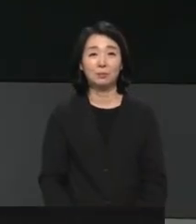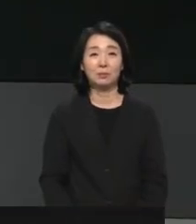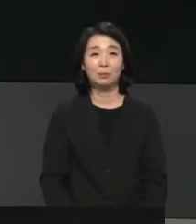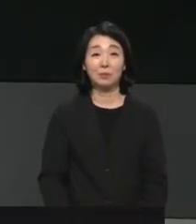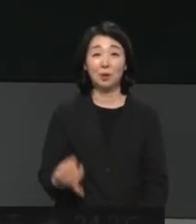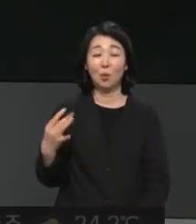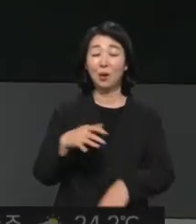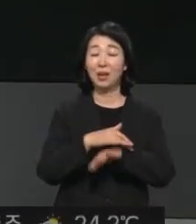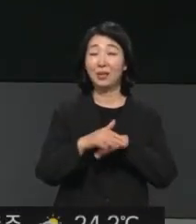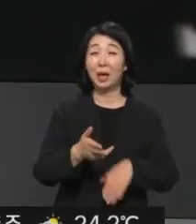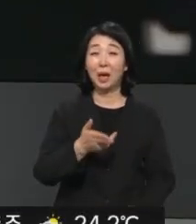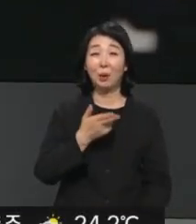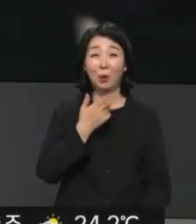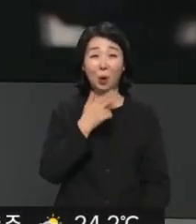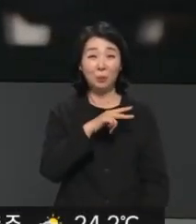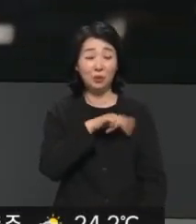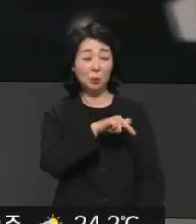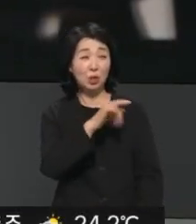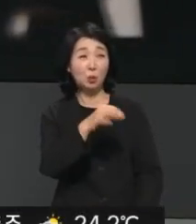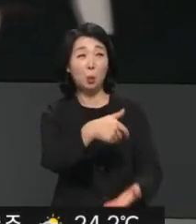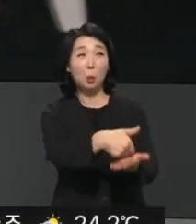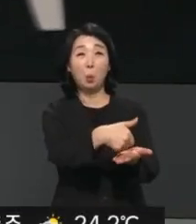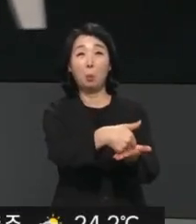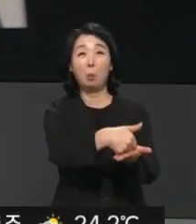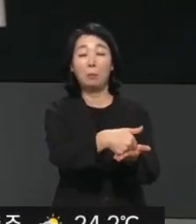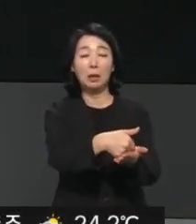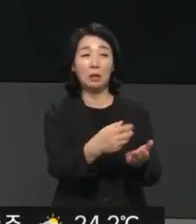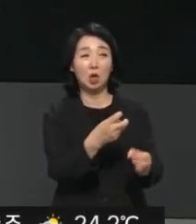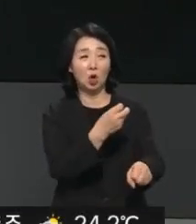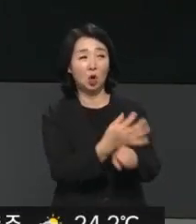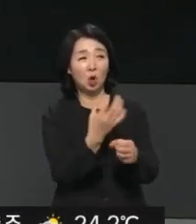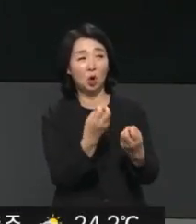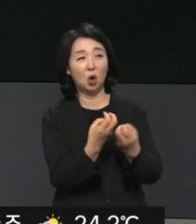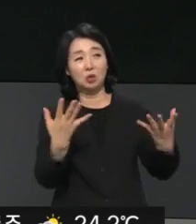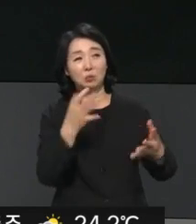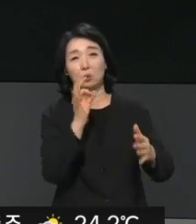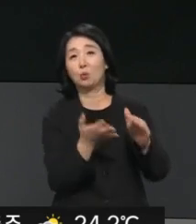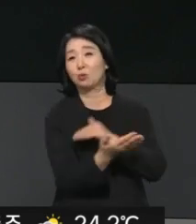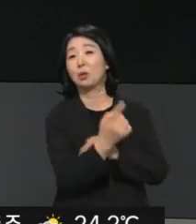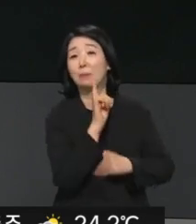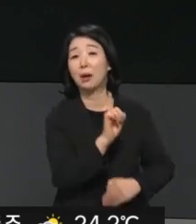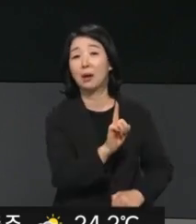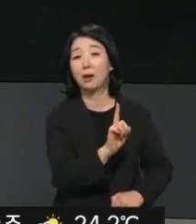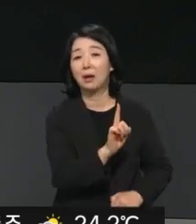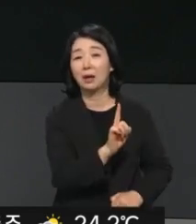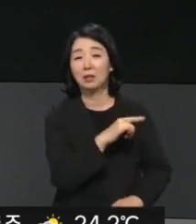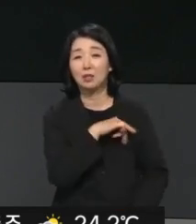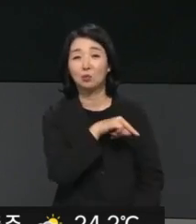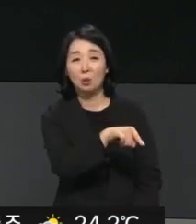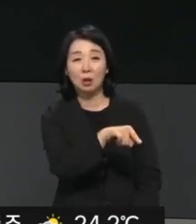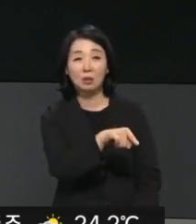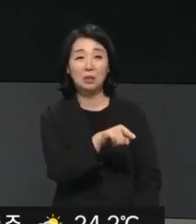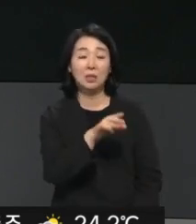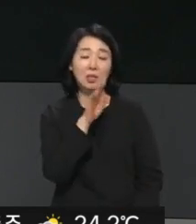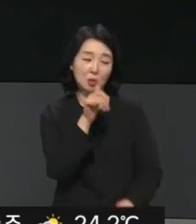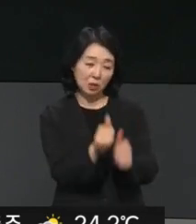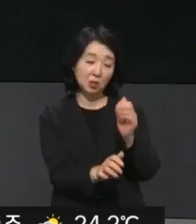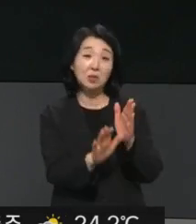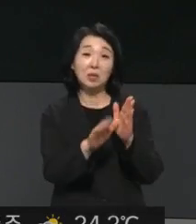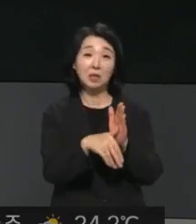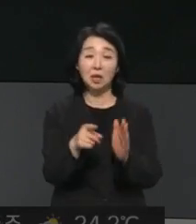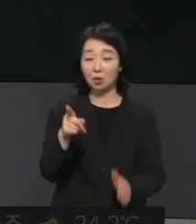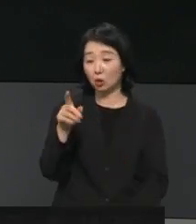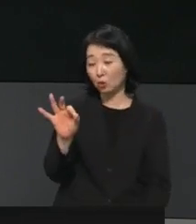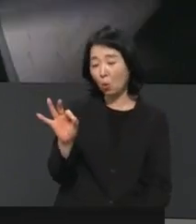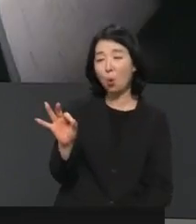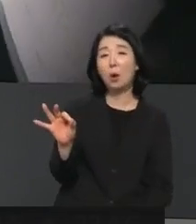원래 계획에 없던 의원들도 요구해서 어쩔 수 없이 돈 봉투를 건넸다는 뜻이죠. 이 의원들은 실제 전대에서 송영길